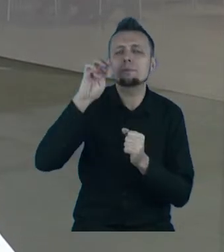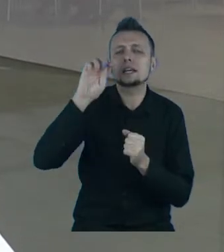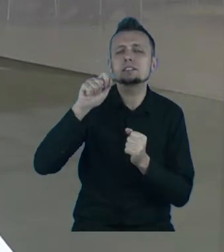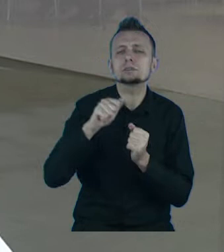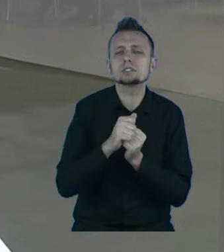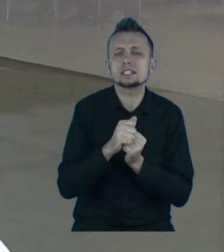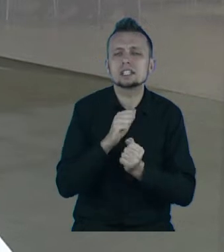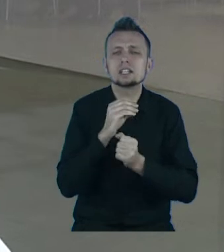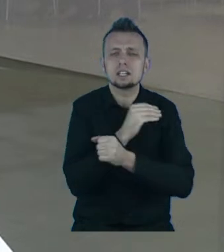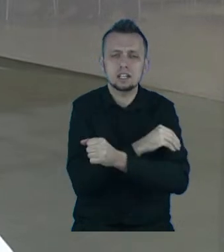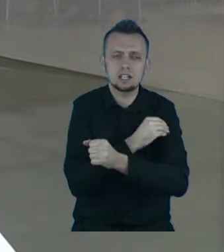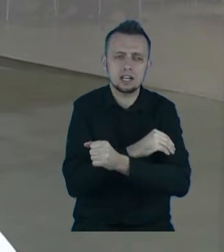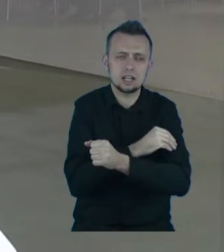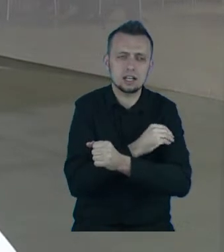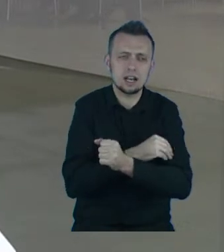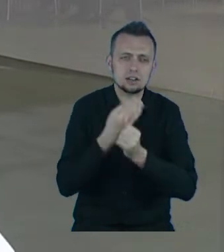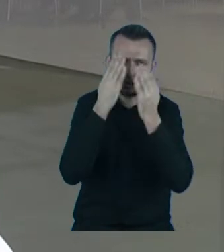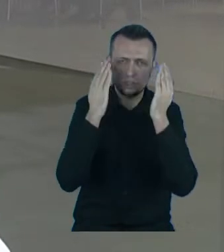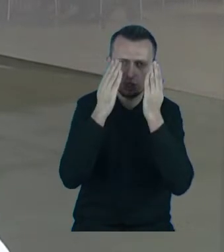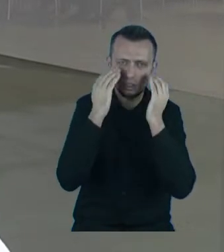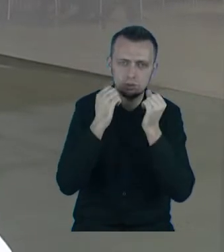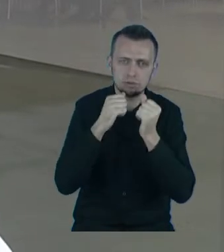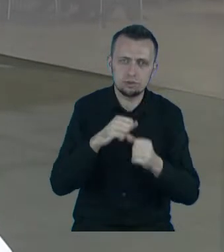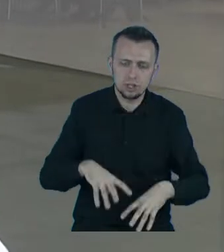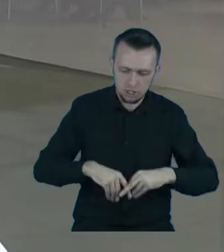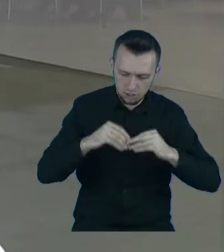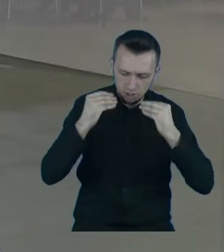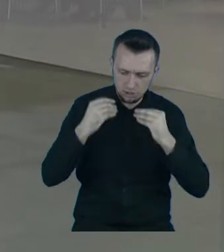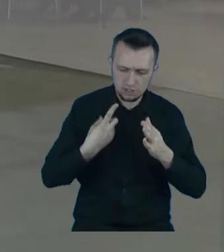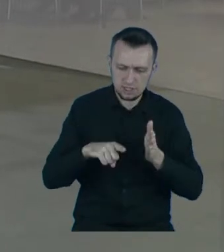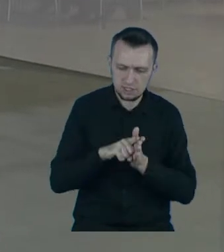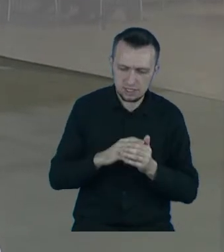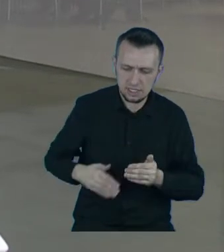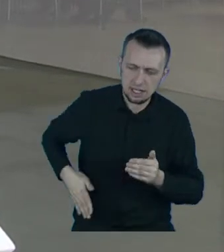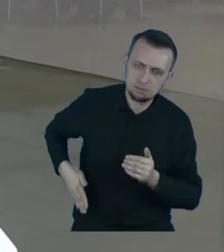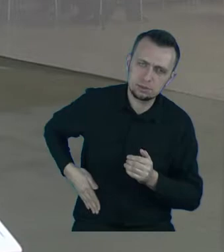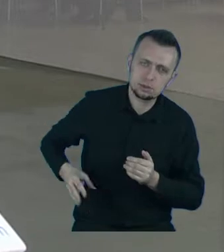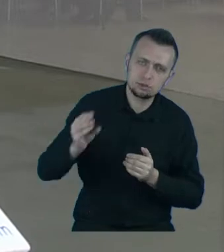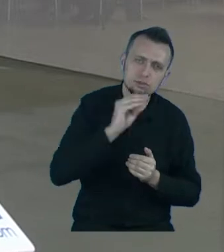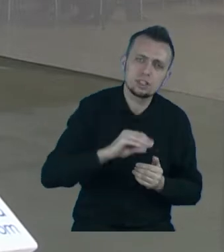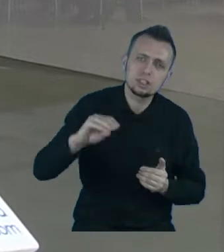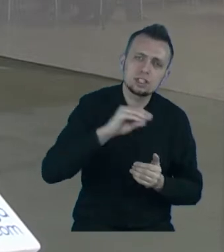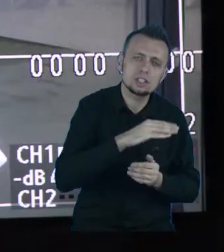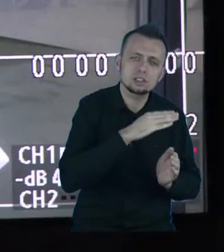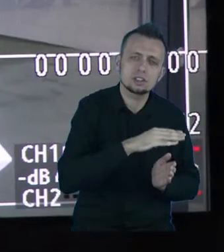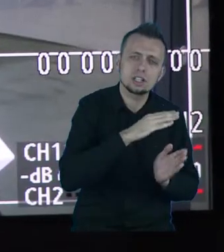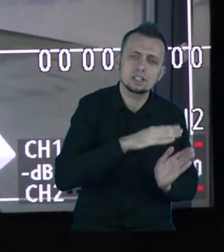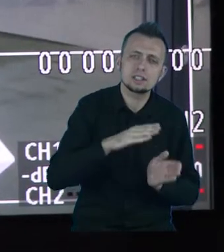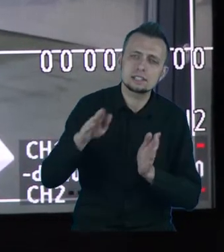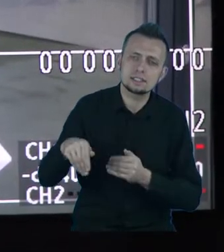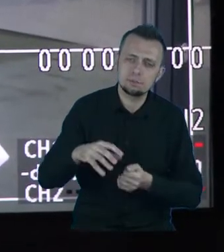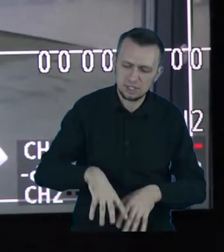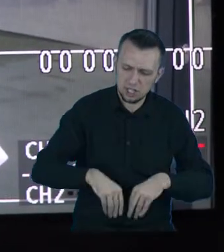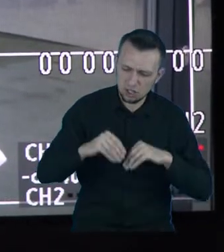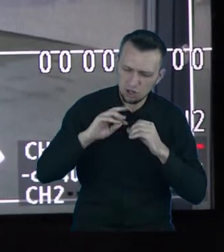poszewek. Dostarczone do nas zostaną jeszcze kolejne podkłady, takie podkłady higieniczne, ponieważ felkowy stryszek